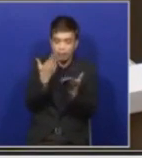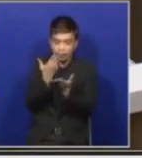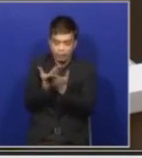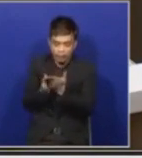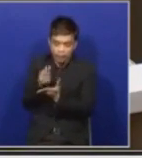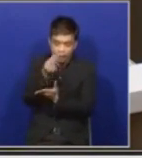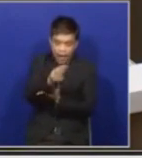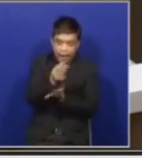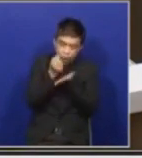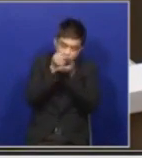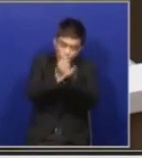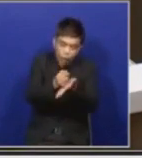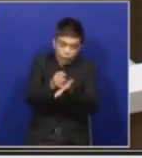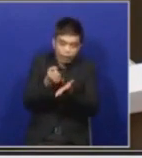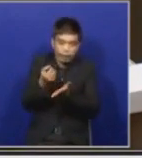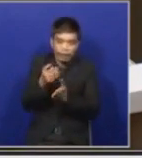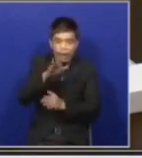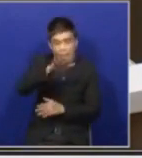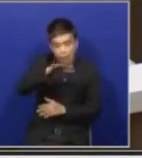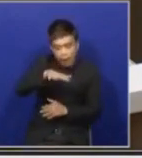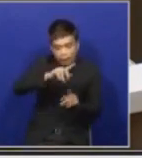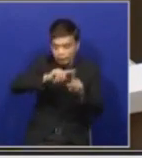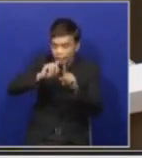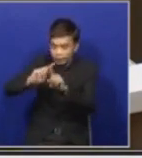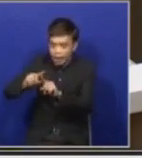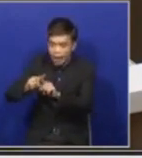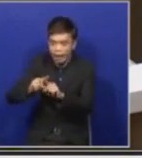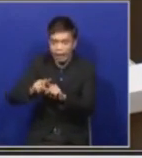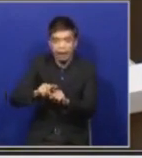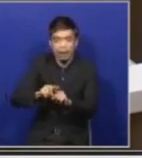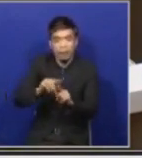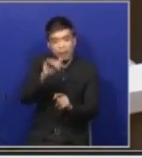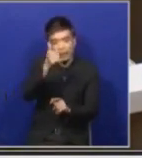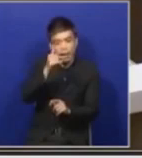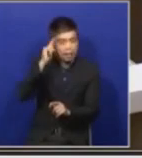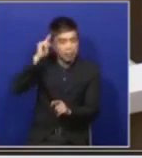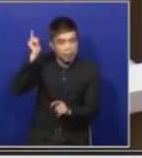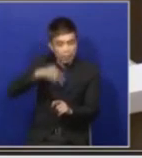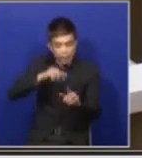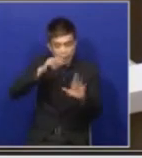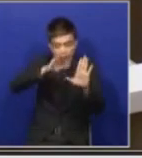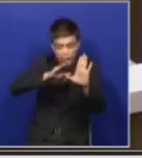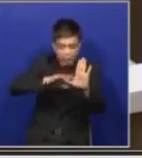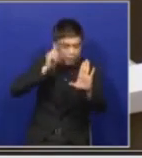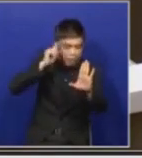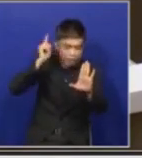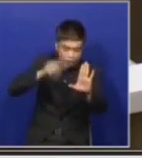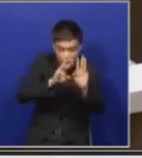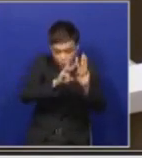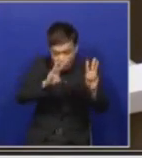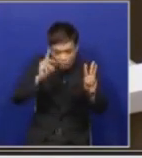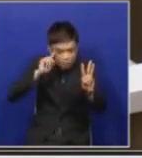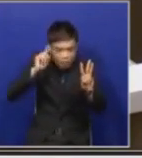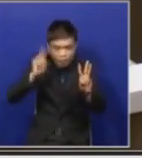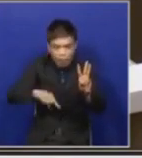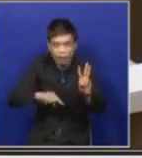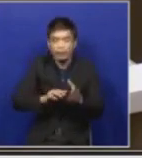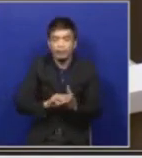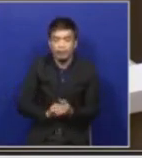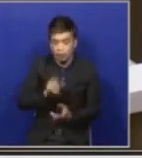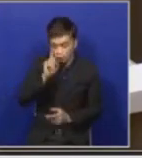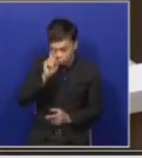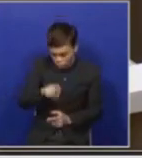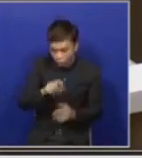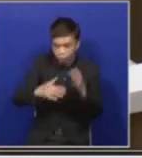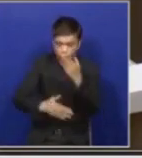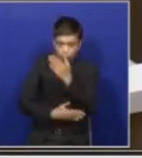อาจจะไม่เก่งเรื่องของ IT นะครับเข้าแอปพลิเคชันไม่เป็นเพิ่งมาทราบภายหลังต้องเปิด